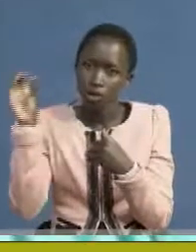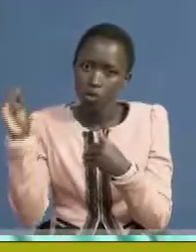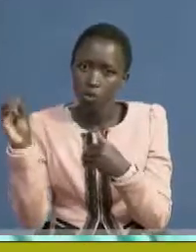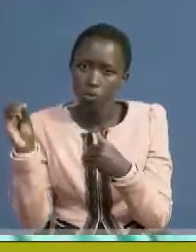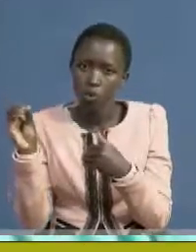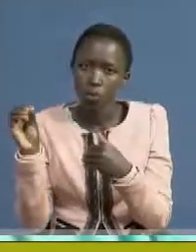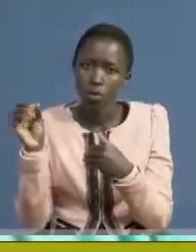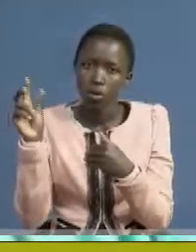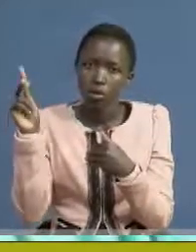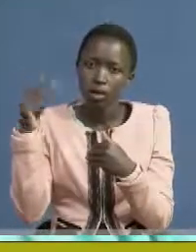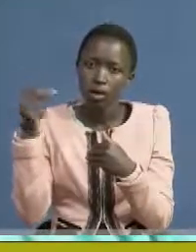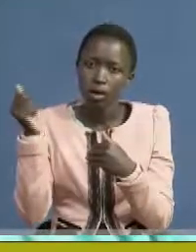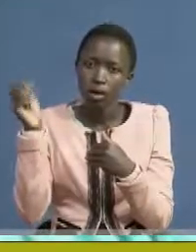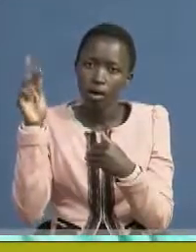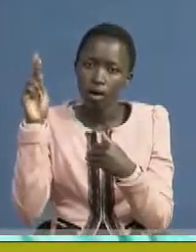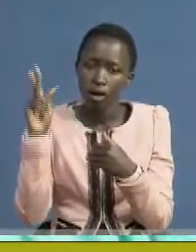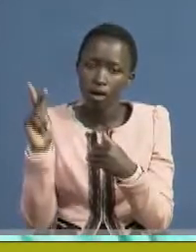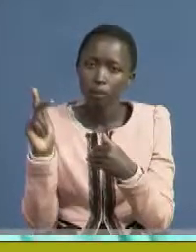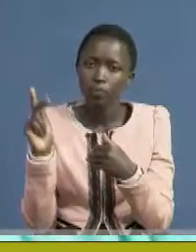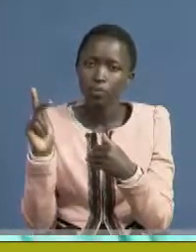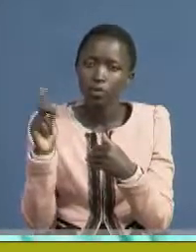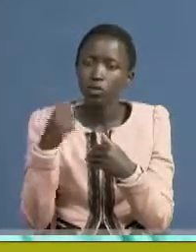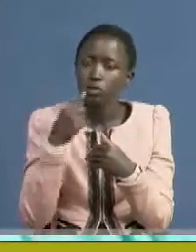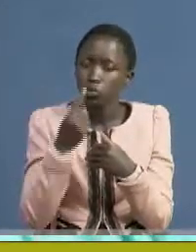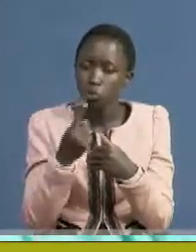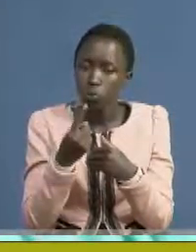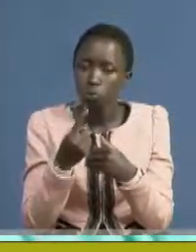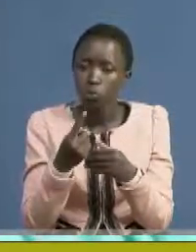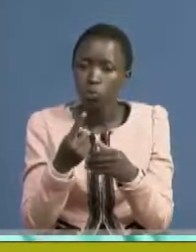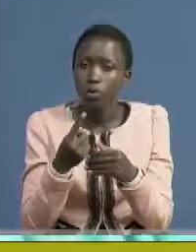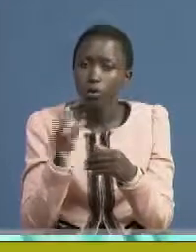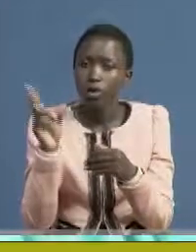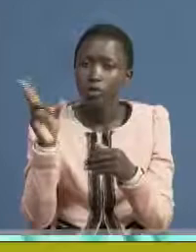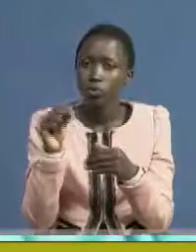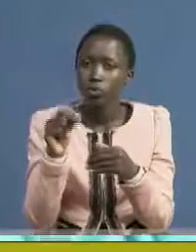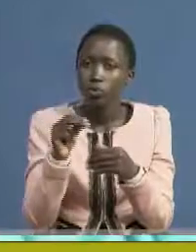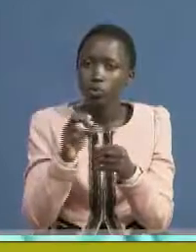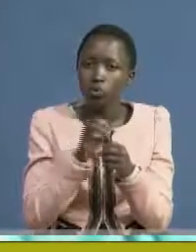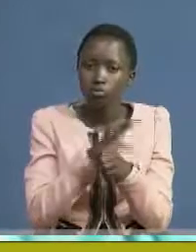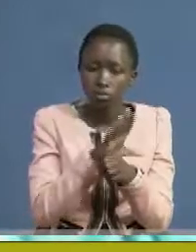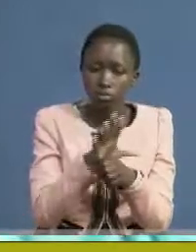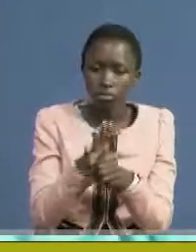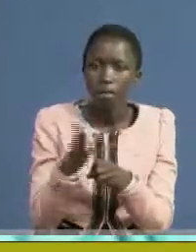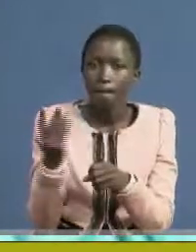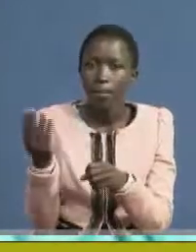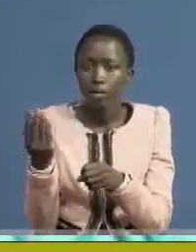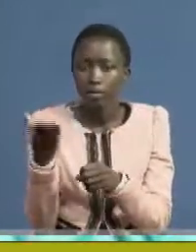like the Rakanidi. So generally there is no circulation of money in that institution because members are